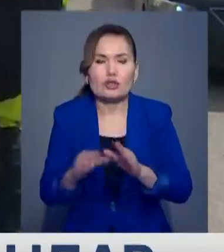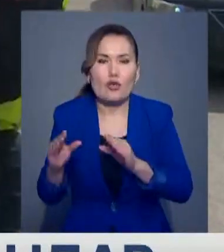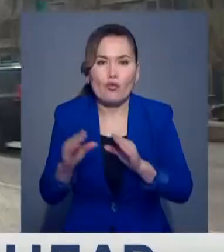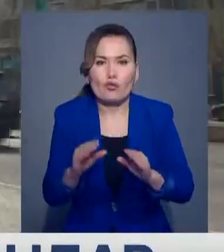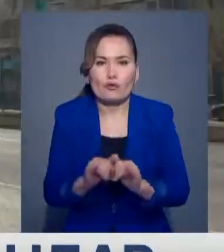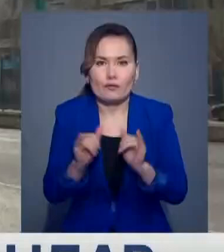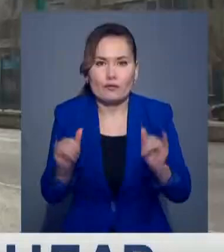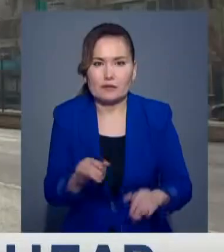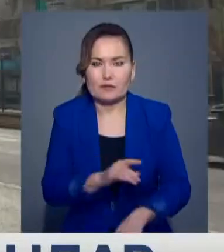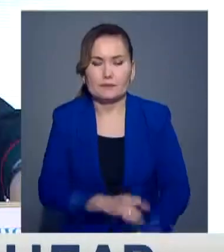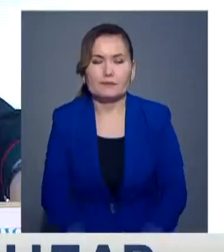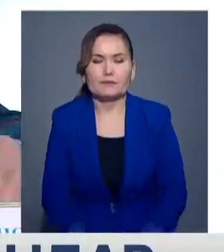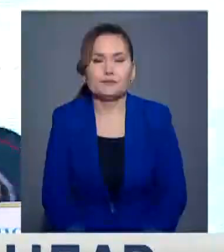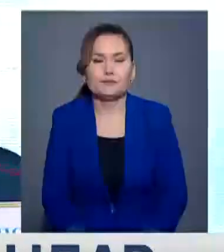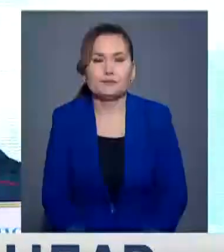жуықтады.